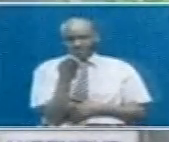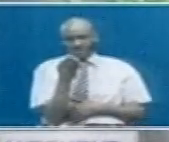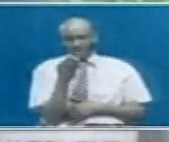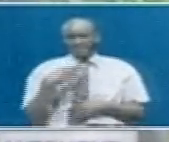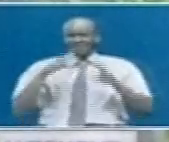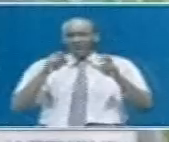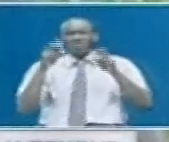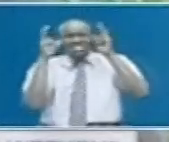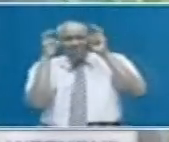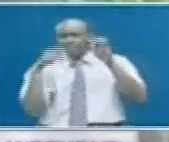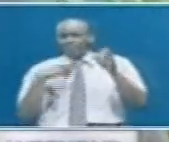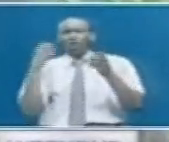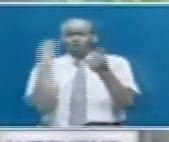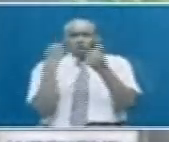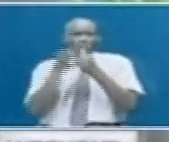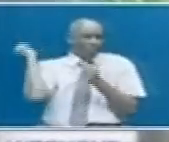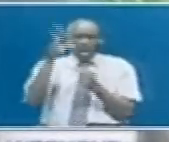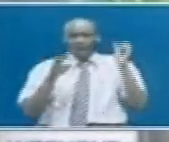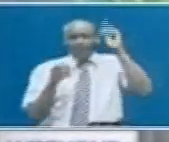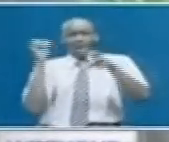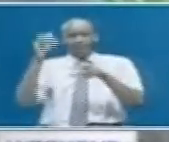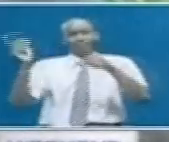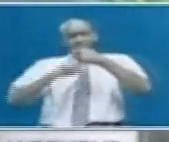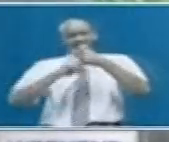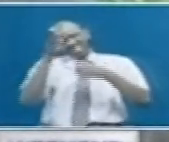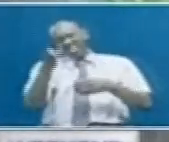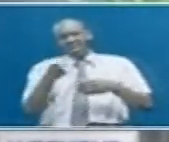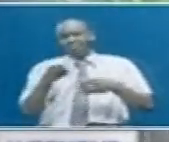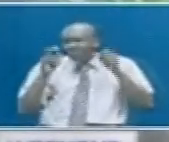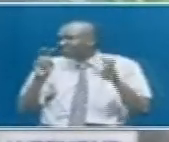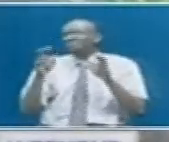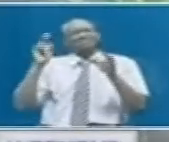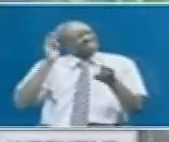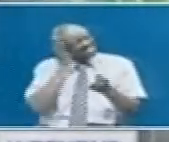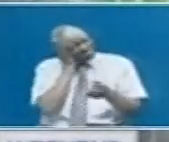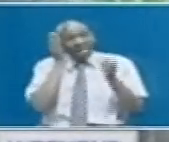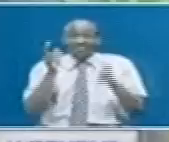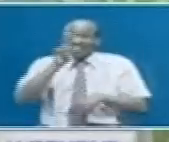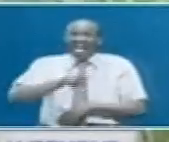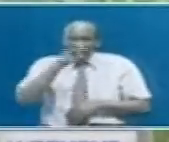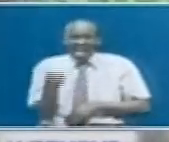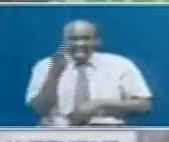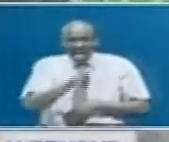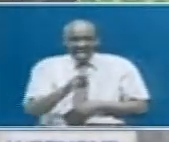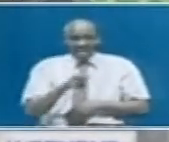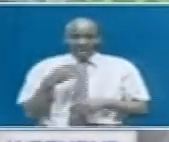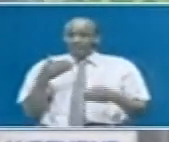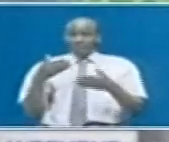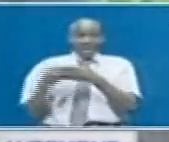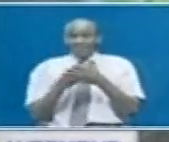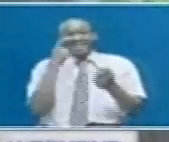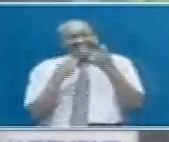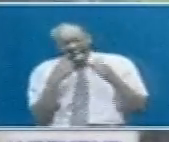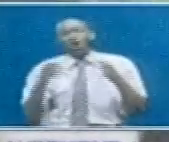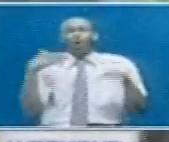madevo wanarusha mawe, nikisikia ni mawe kwa mapati kuku. Sikuwa nalala usiku. Huyu mtoto alikuwa analia,